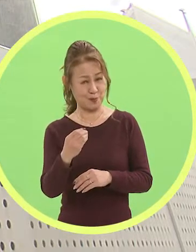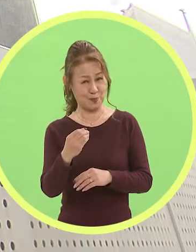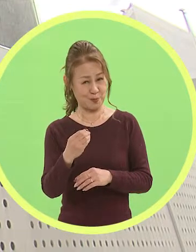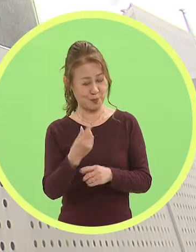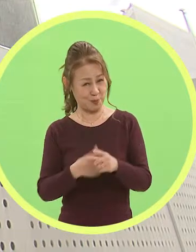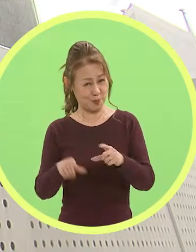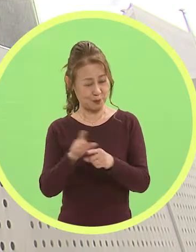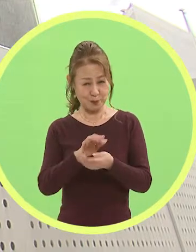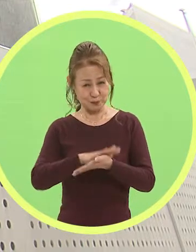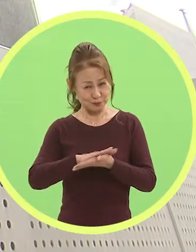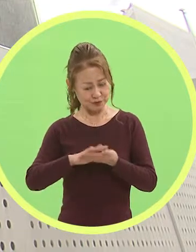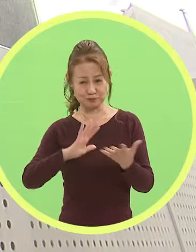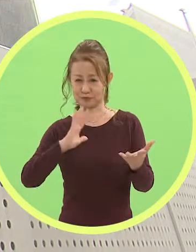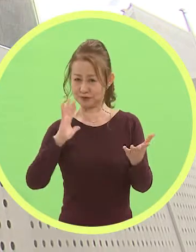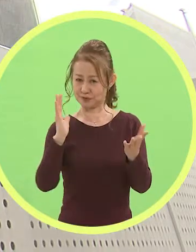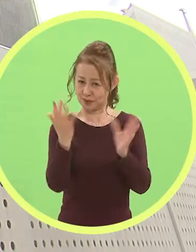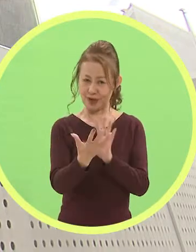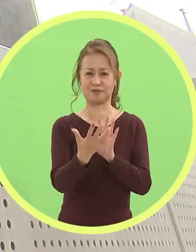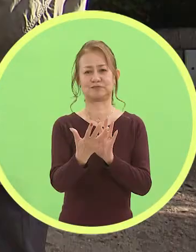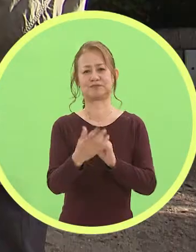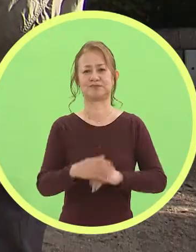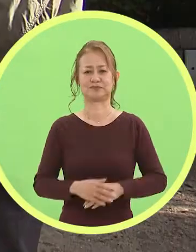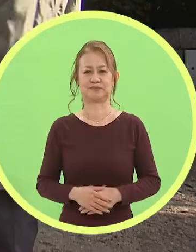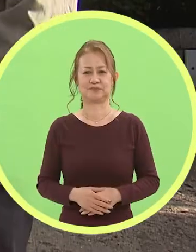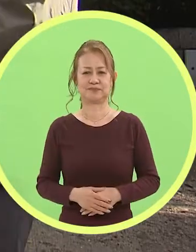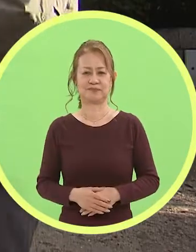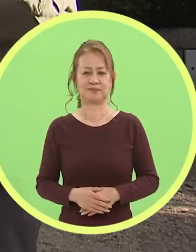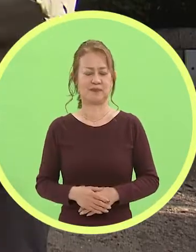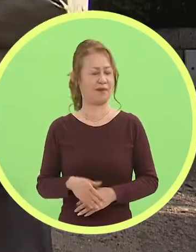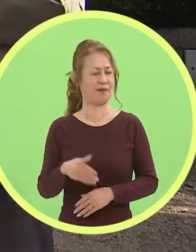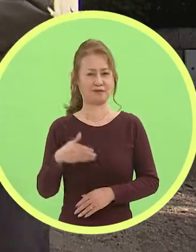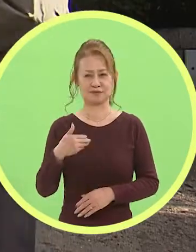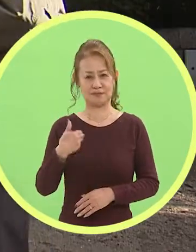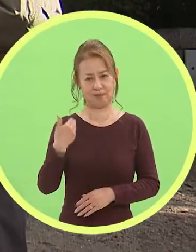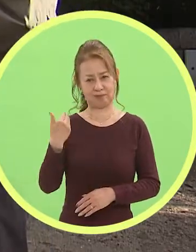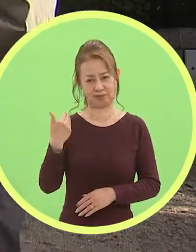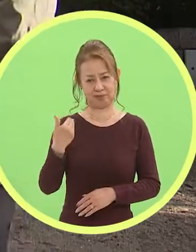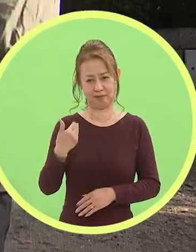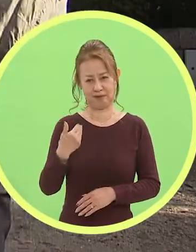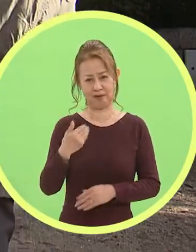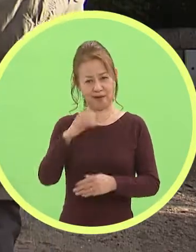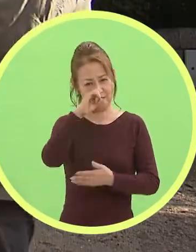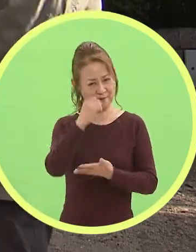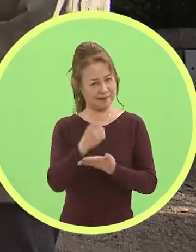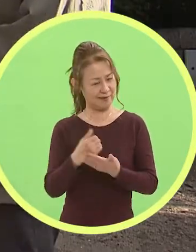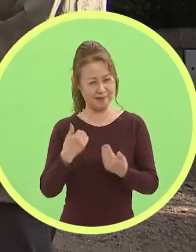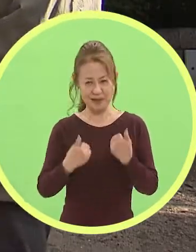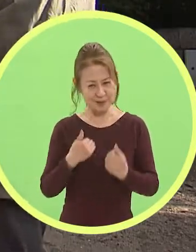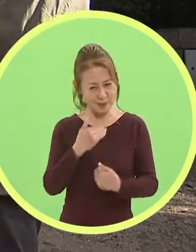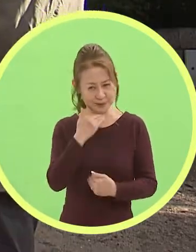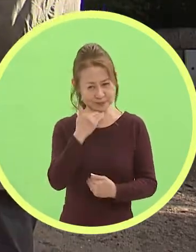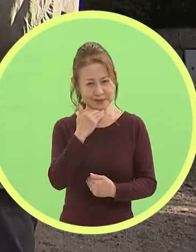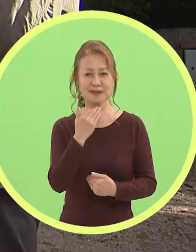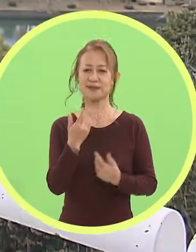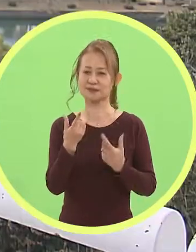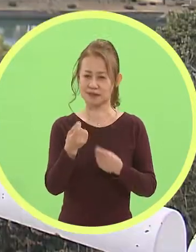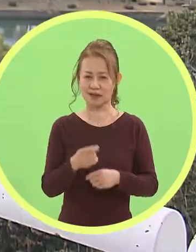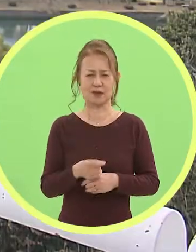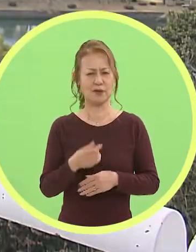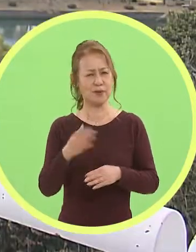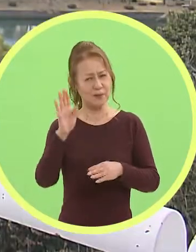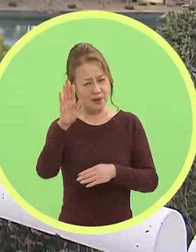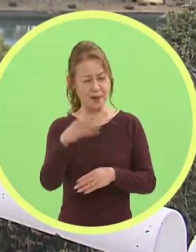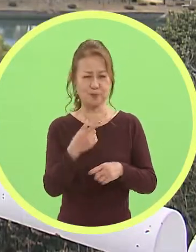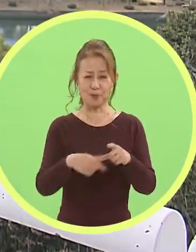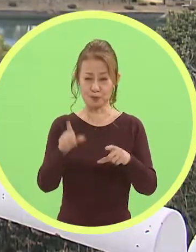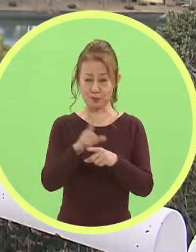く魅力的に生まれ変わるんですよ。 いやー、知らなかった。完成が楽しみですね。